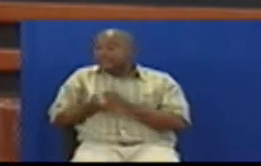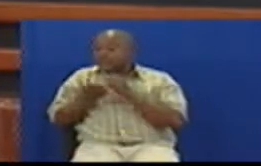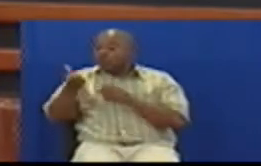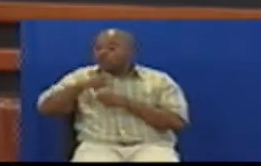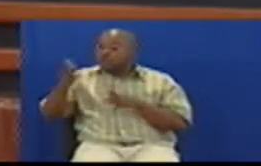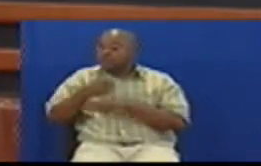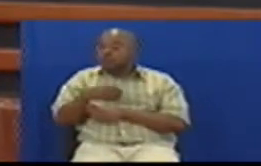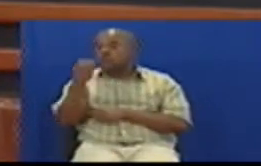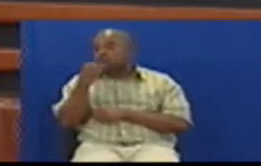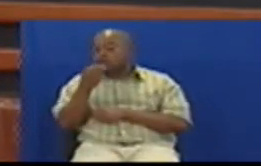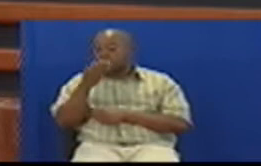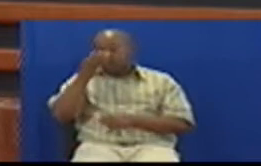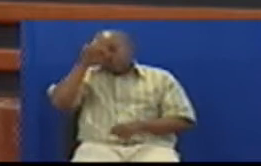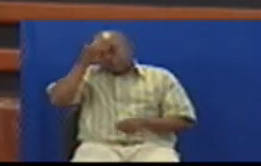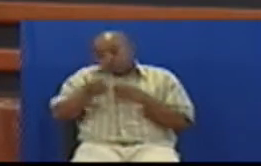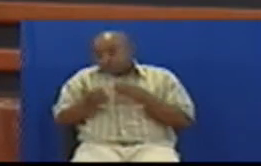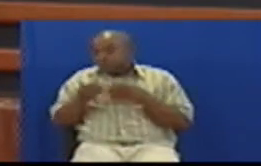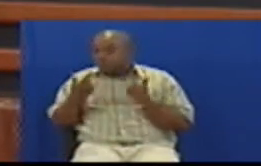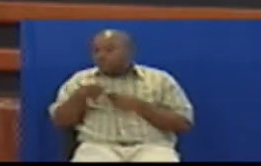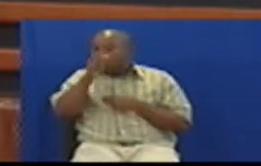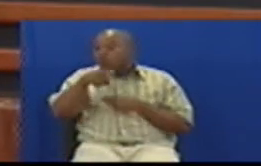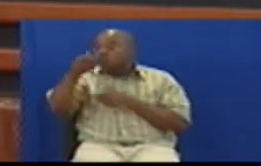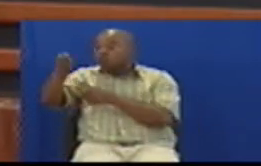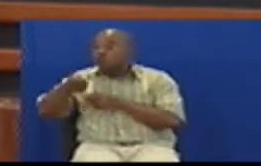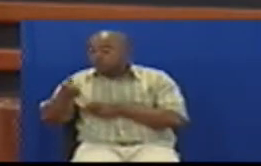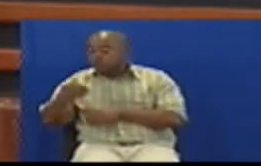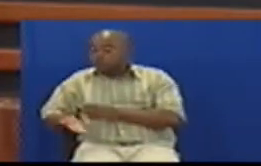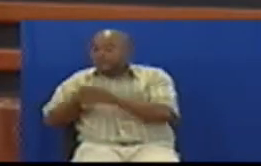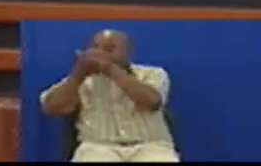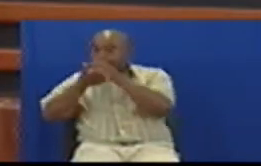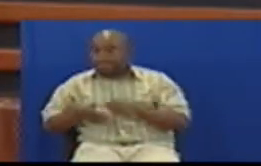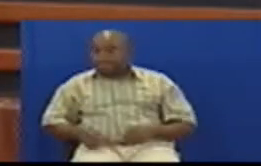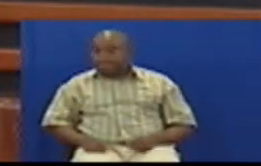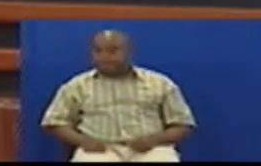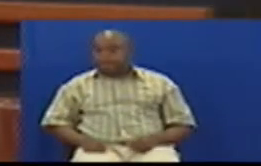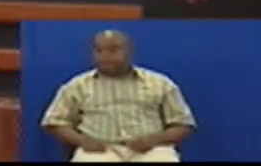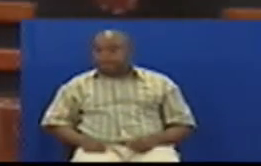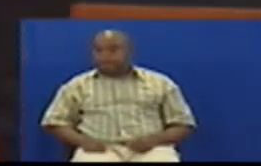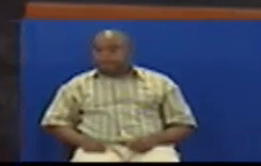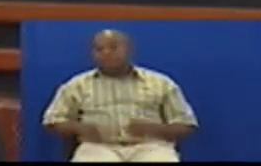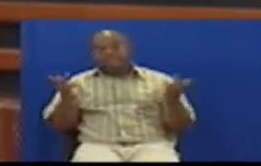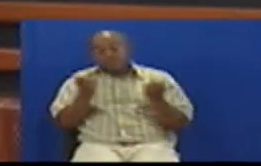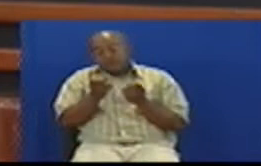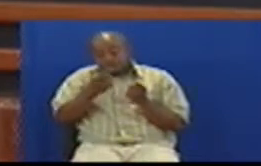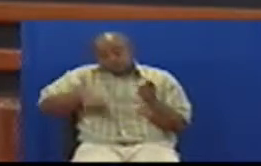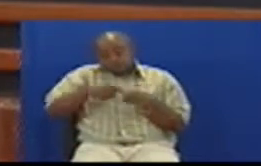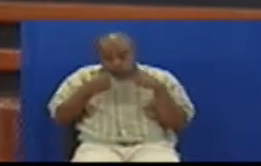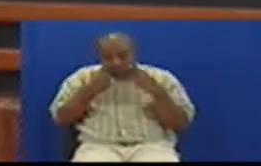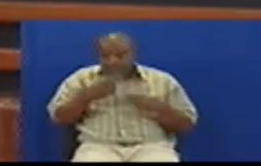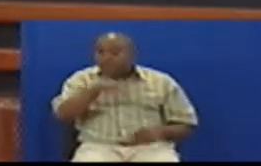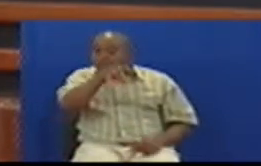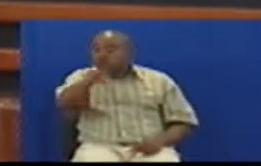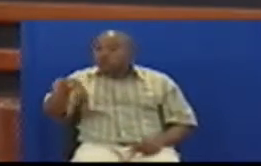mwisho wa siku wananchi wetu wakulima tutawasaidia. Lakini hapo hapo tuangalie masoko ya mazao yetu ya